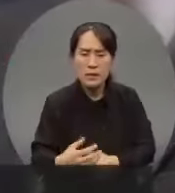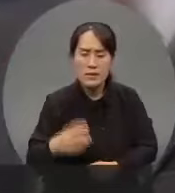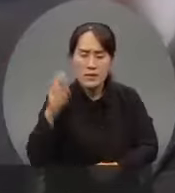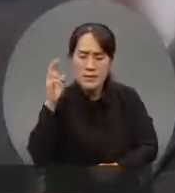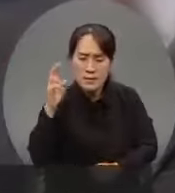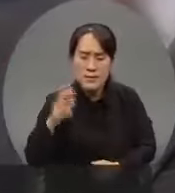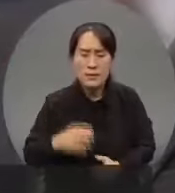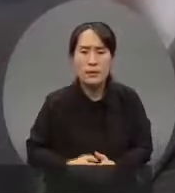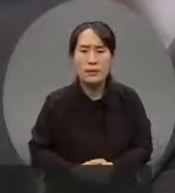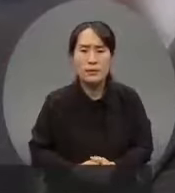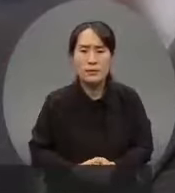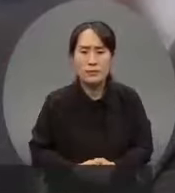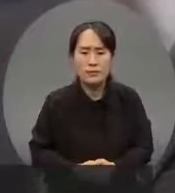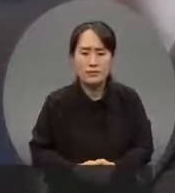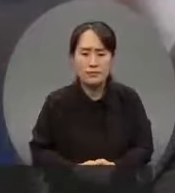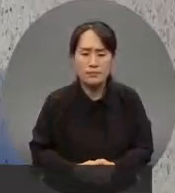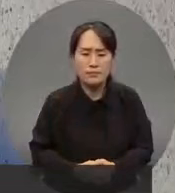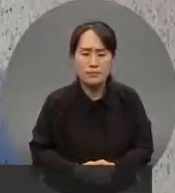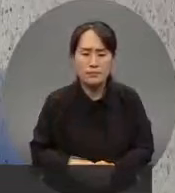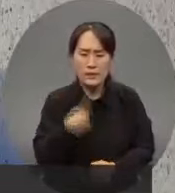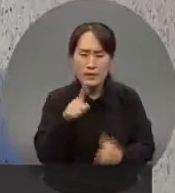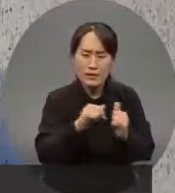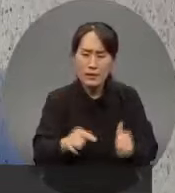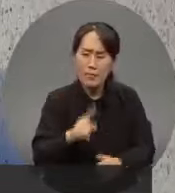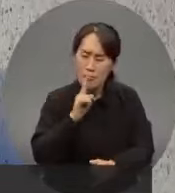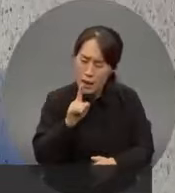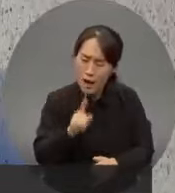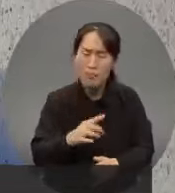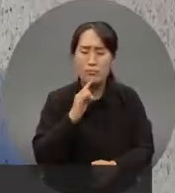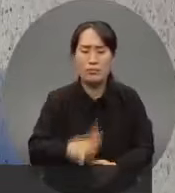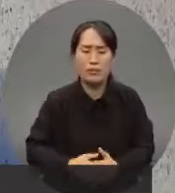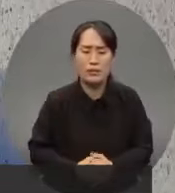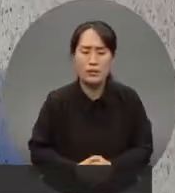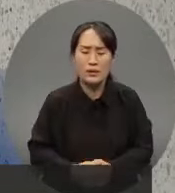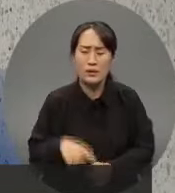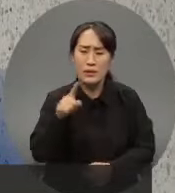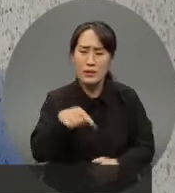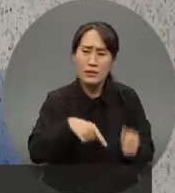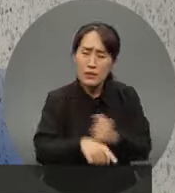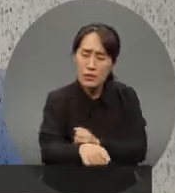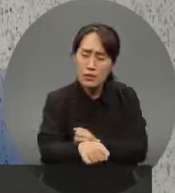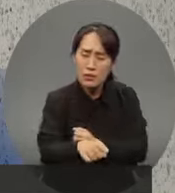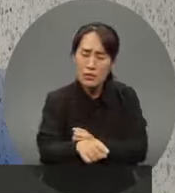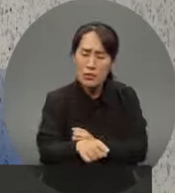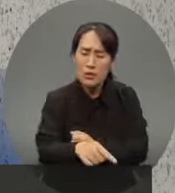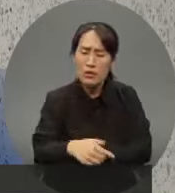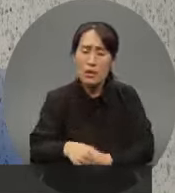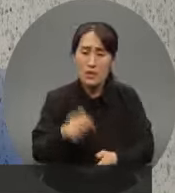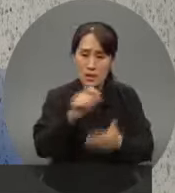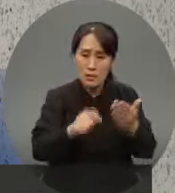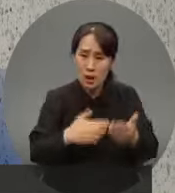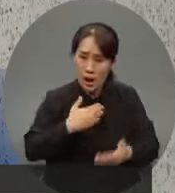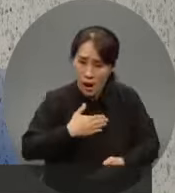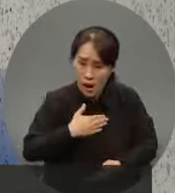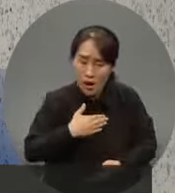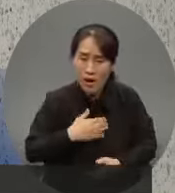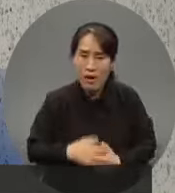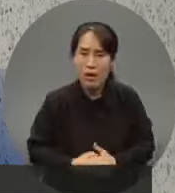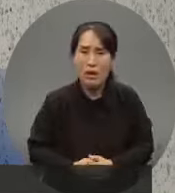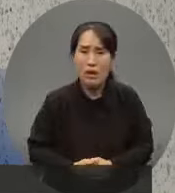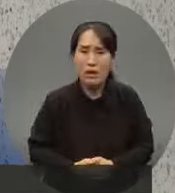것 같다는 겁니다 그사람 얘기일 뿐요 그게 도가 뭔지 딱 우리 기자님도